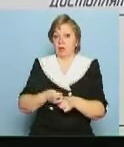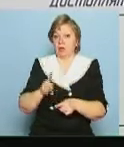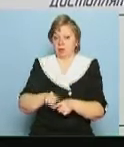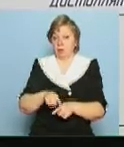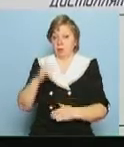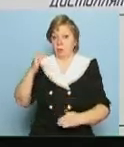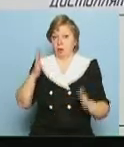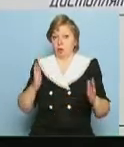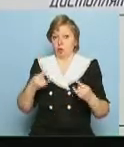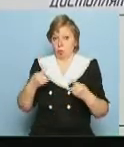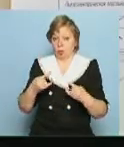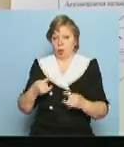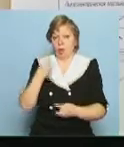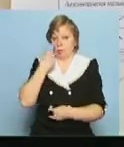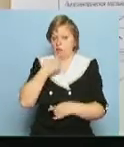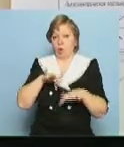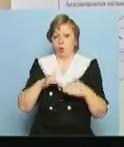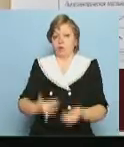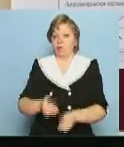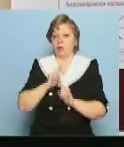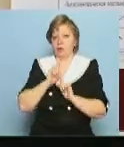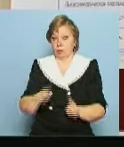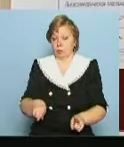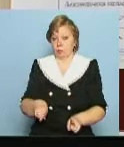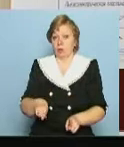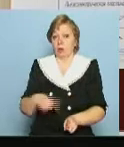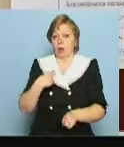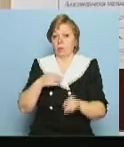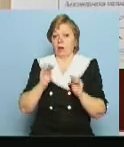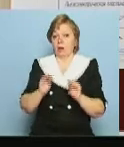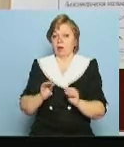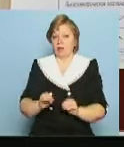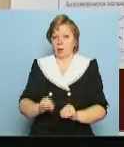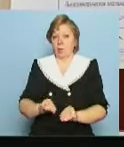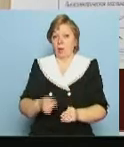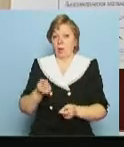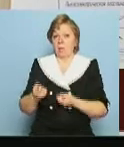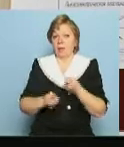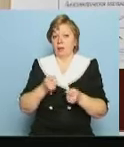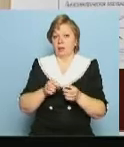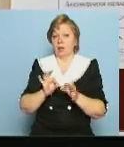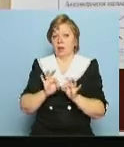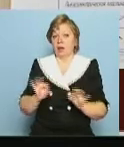устают. Мы предложили, значит, разработать для более мелких капель,